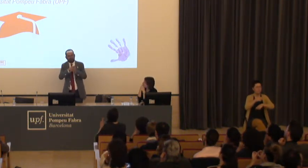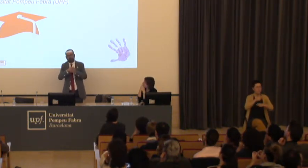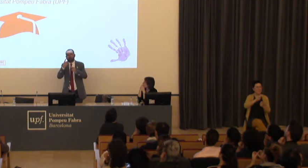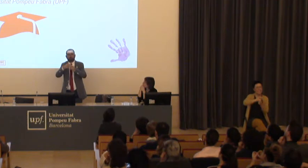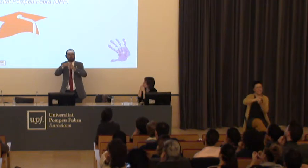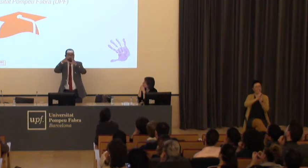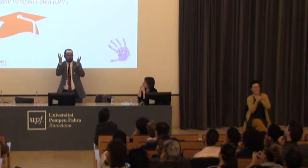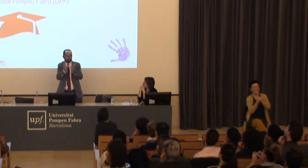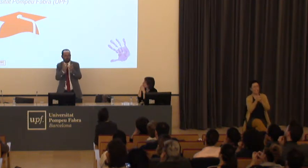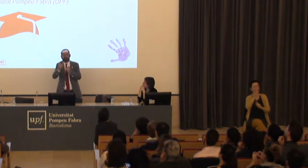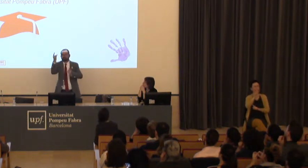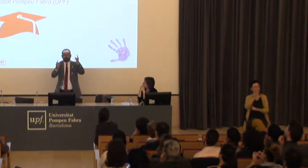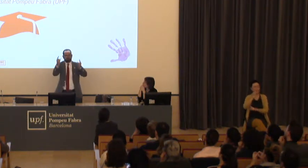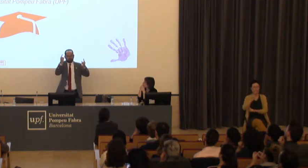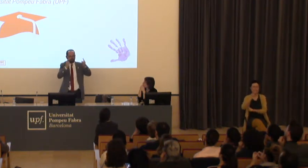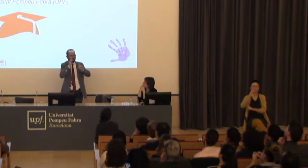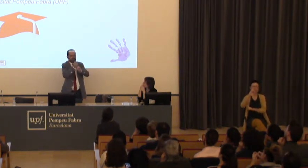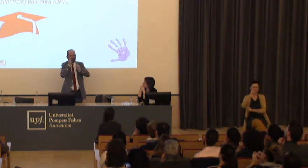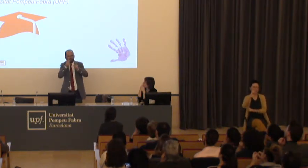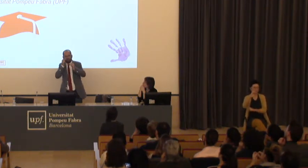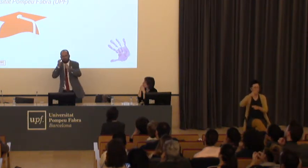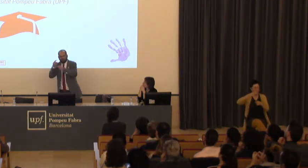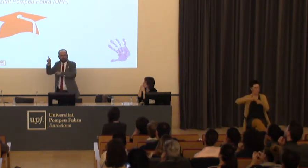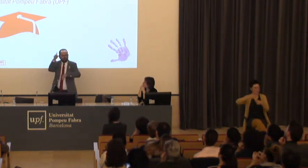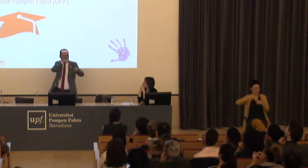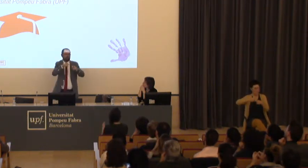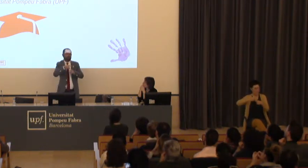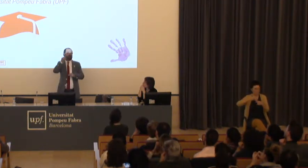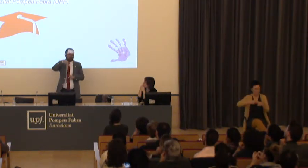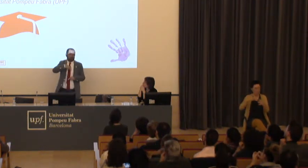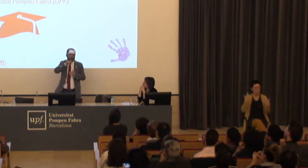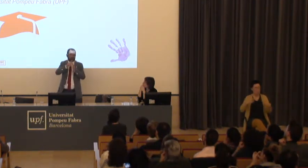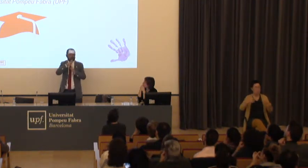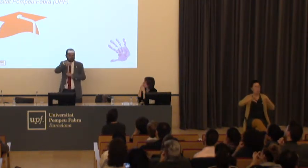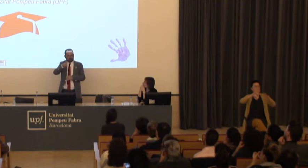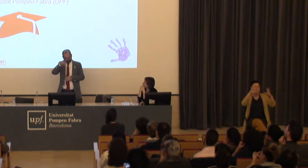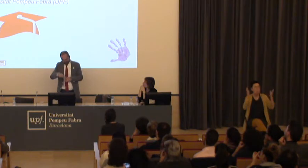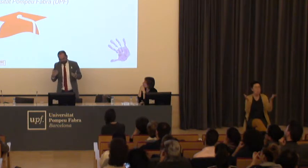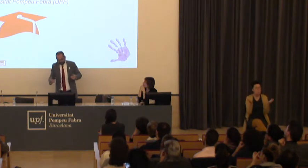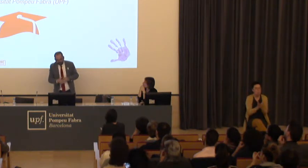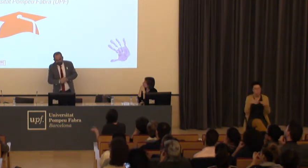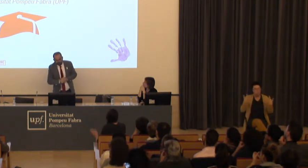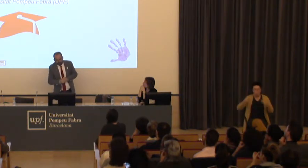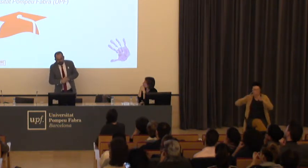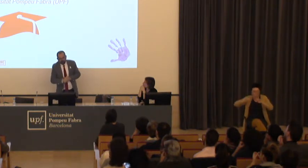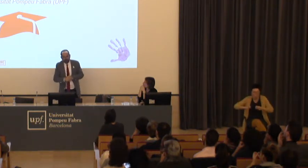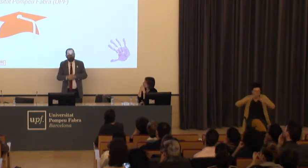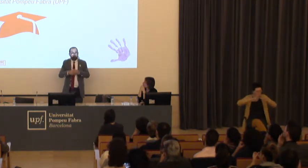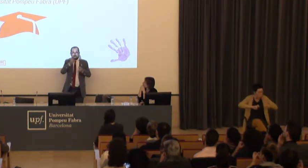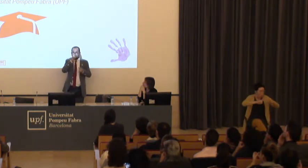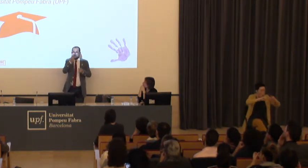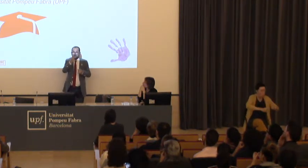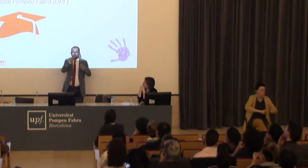s'utilitzava, es va començar a utilitzar el terme llengua de signes catalana, d'acord? Perquè bueno, van haver molts estudis també al món que reconeixien les llengües de signes com a llengües i la llengua de signes catalana